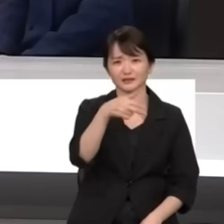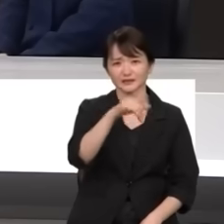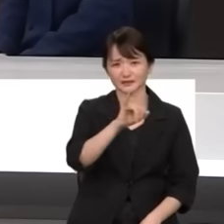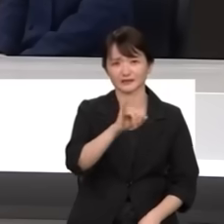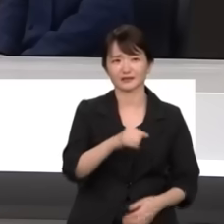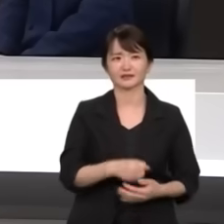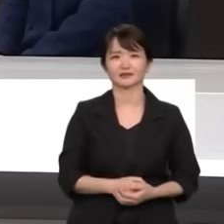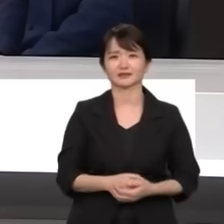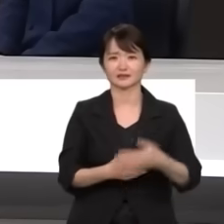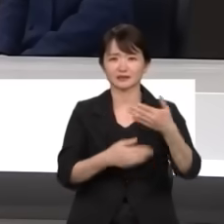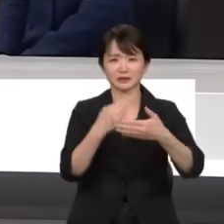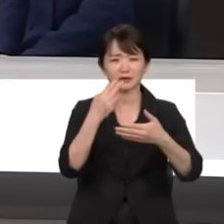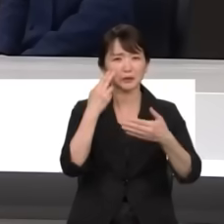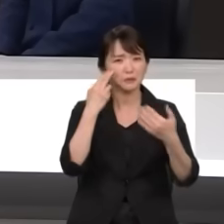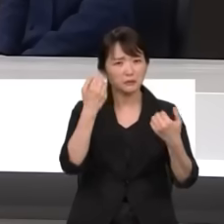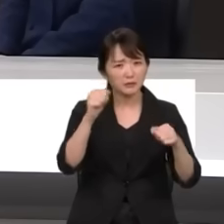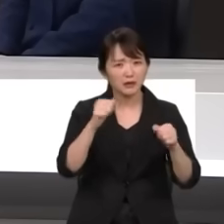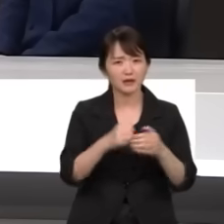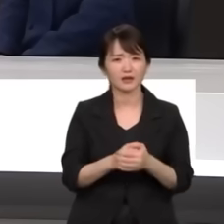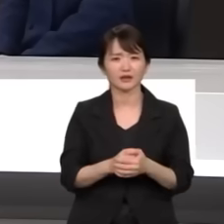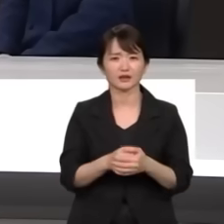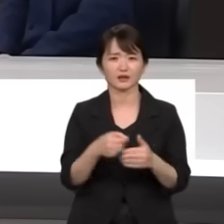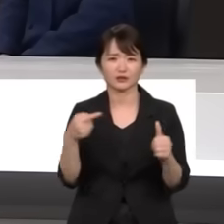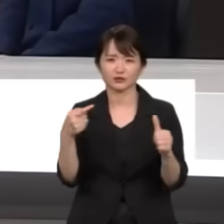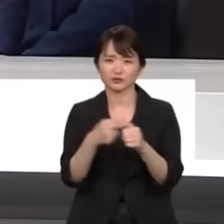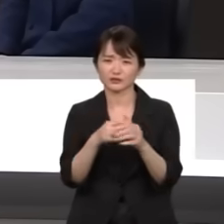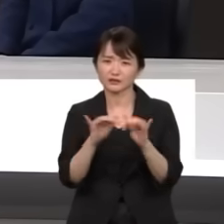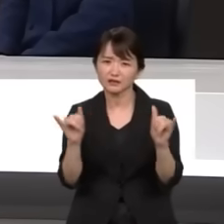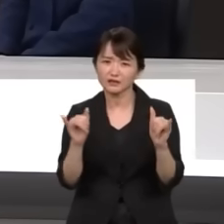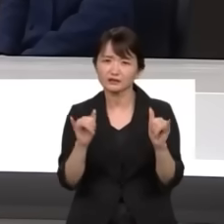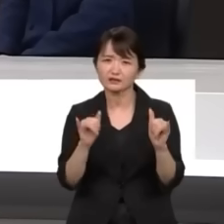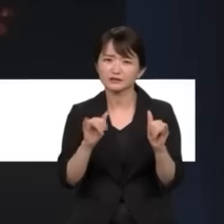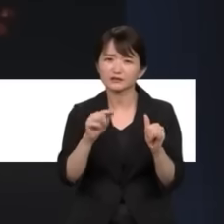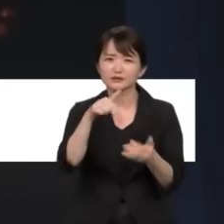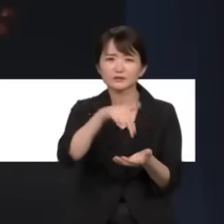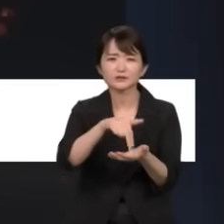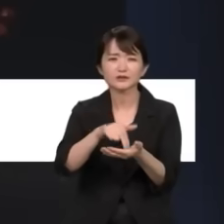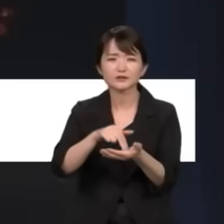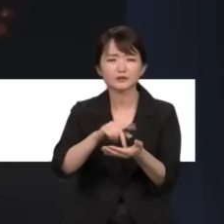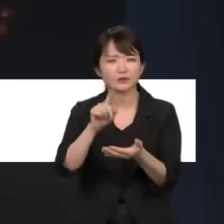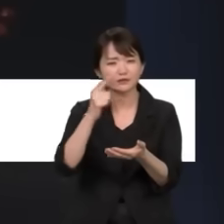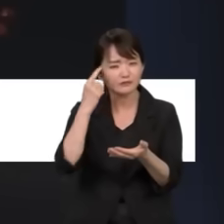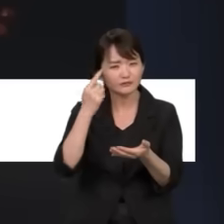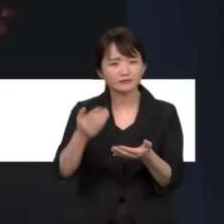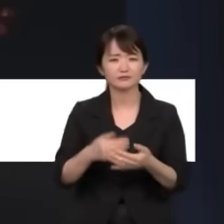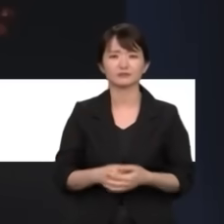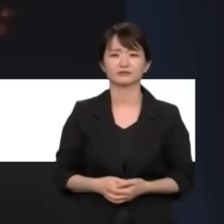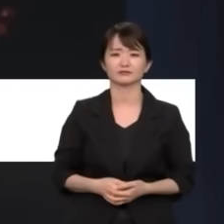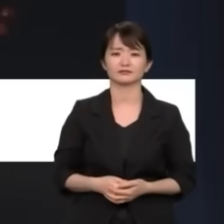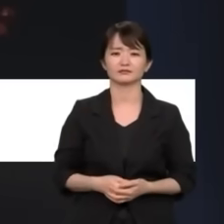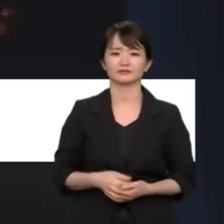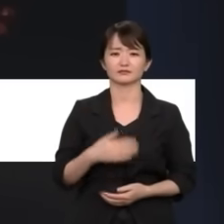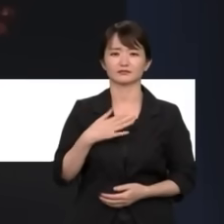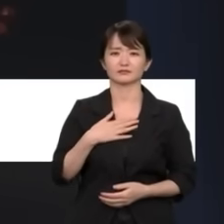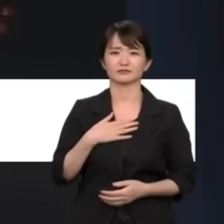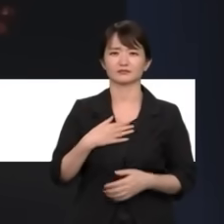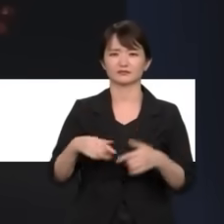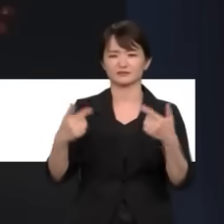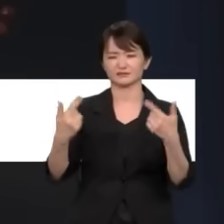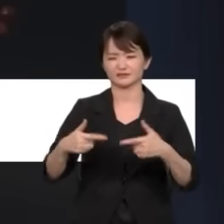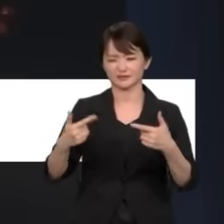갔다거나 킬러 갔다거나 암살자 갔다거나 이런 반응들은 어떻게 보셨어요 예 저는 사실 늘 그렇게 총을